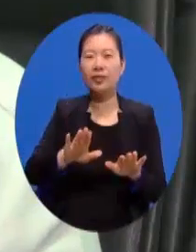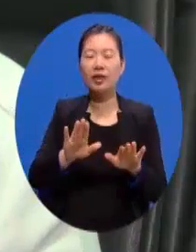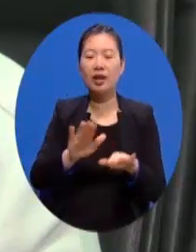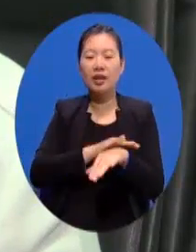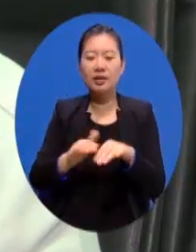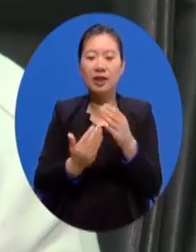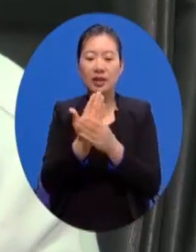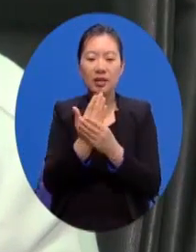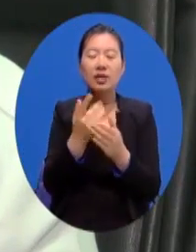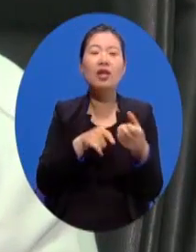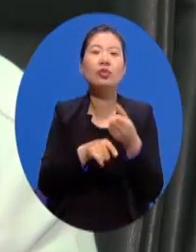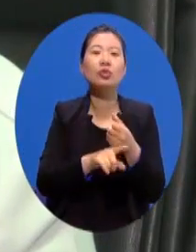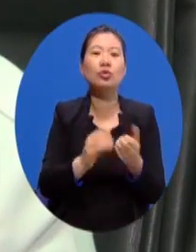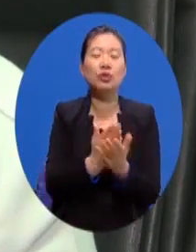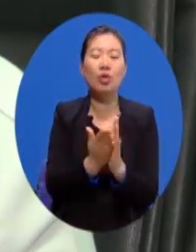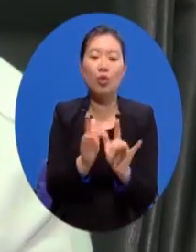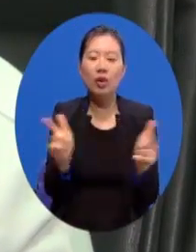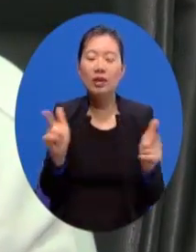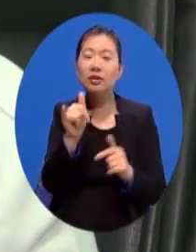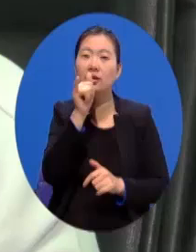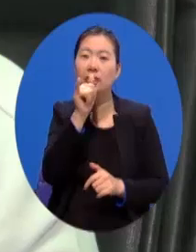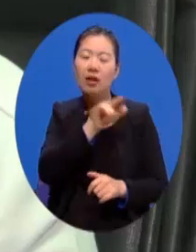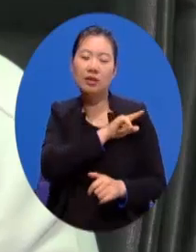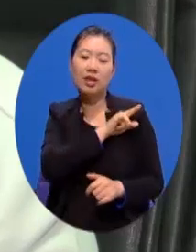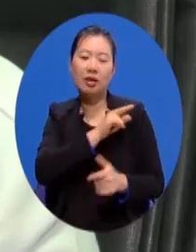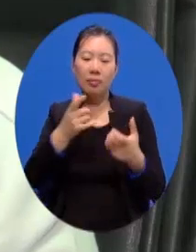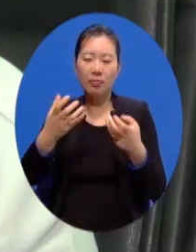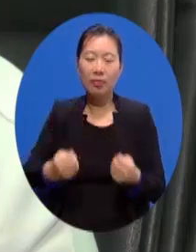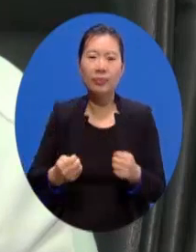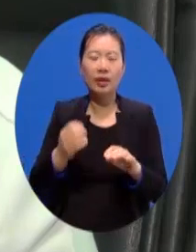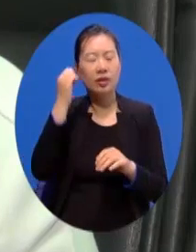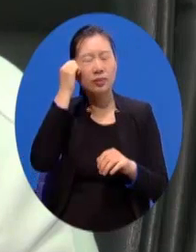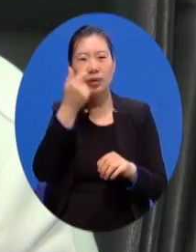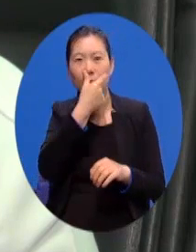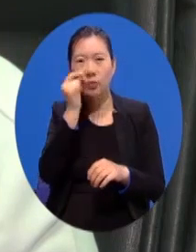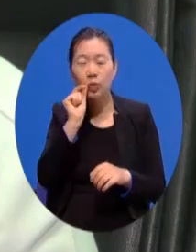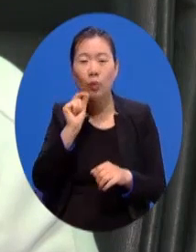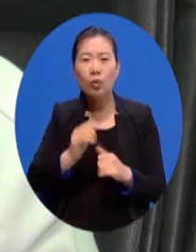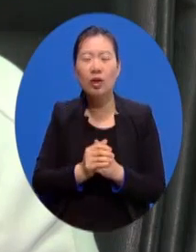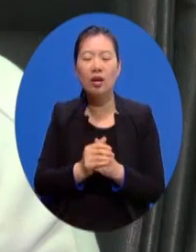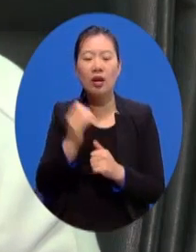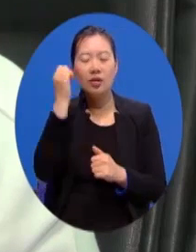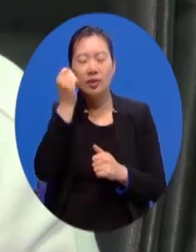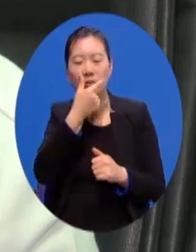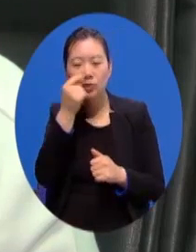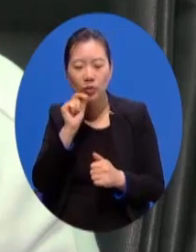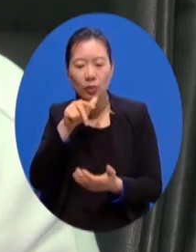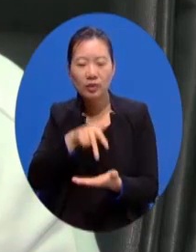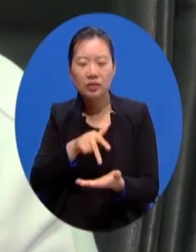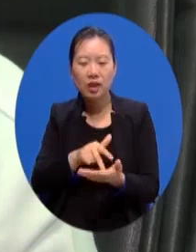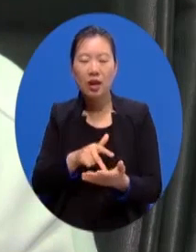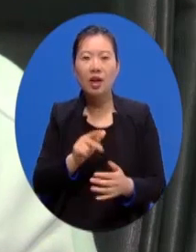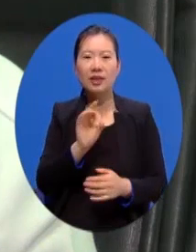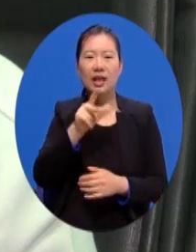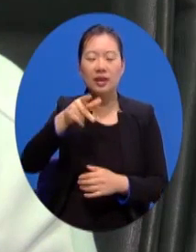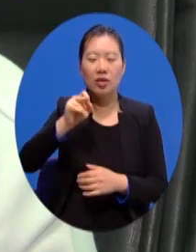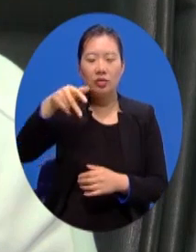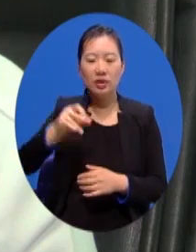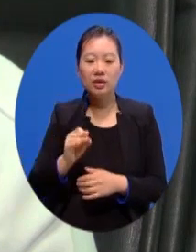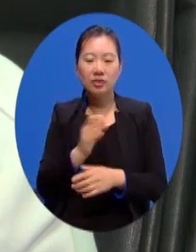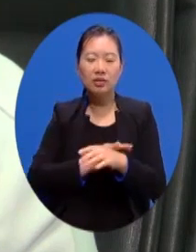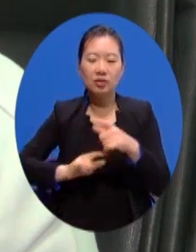야경증이 잘 생기게 하는 이유가 여러 가지가 있습니다. 제일 많은 게 수면 부족이에요. 수면 부족 상태가 되면 야경증이 더 잘